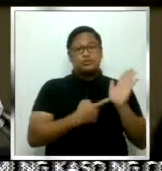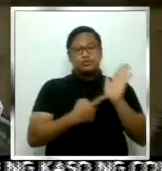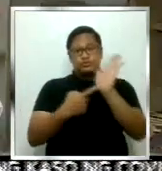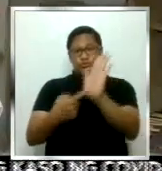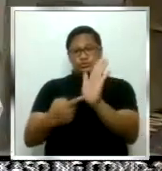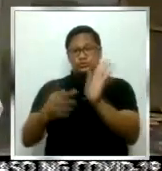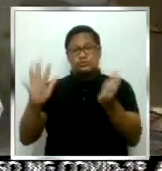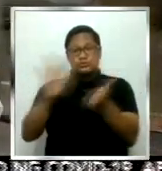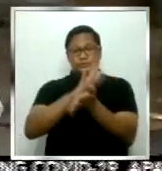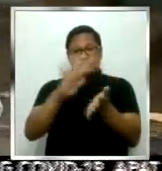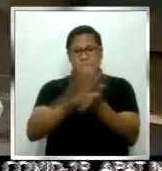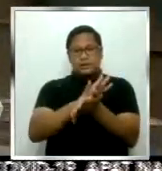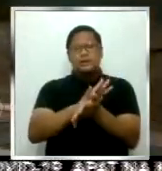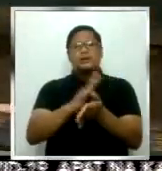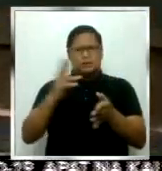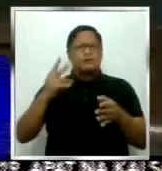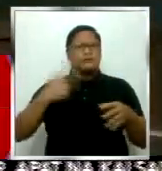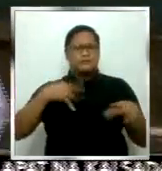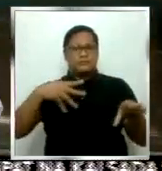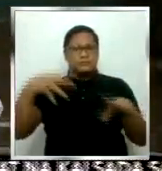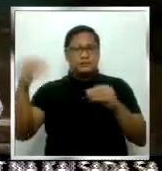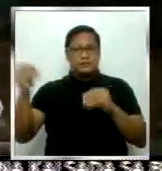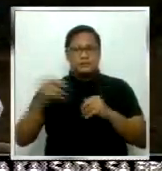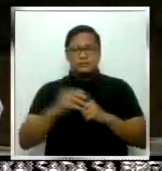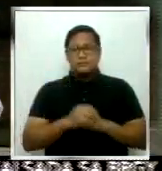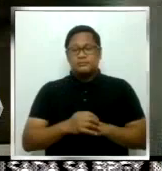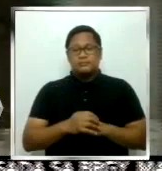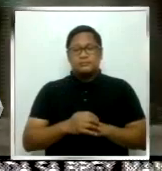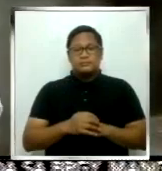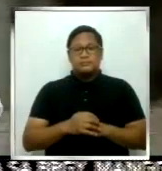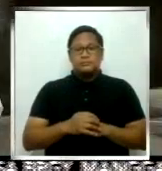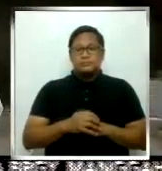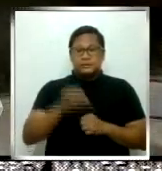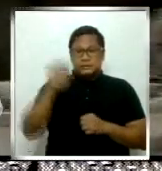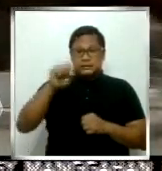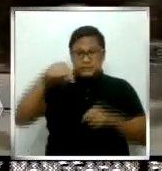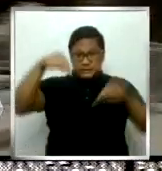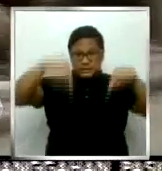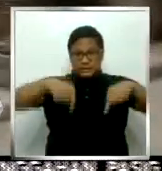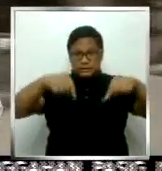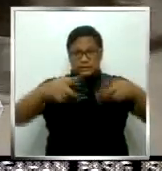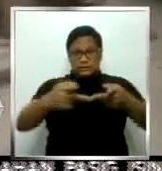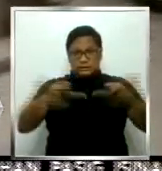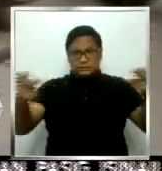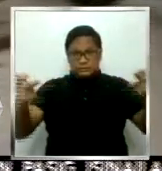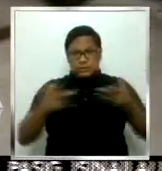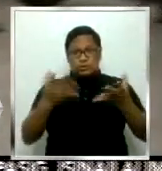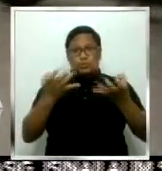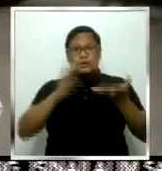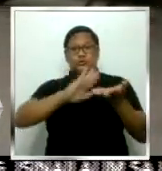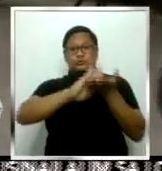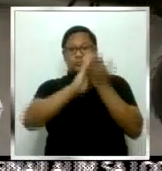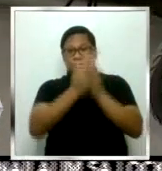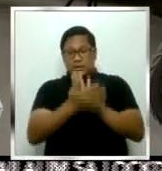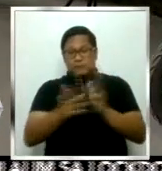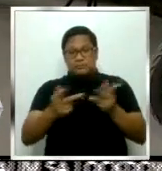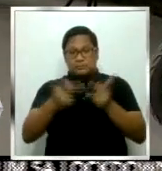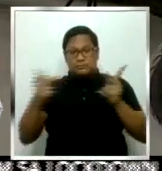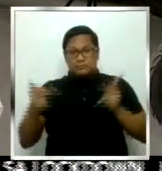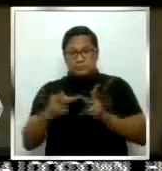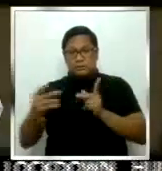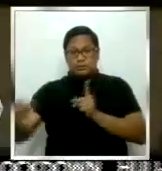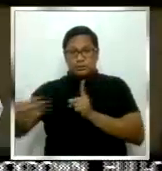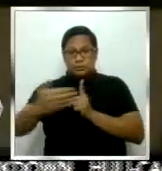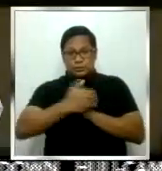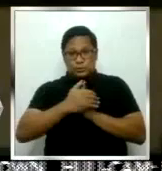sila. Sabi raw ni Sinas sa kanila, target daw gawing COVID facility ng mga pulis ang kanilang lugar. Pero hinanapan po